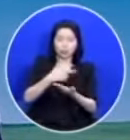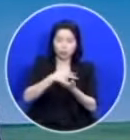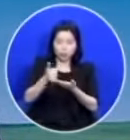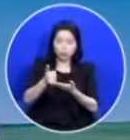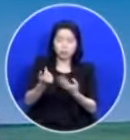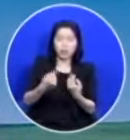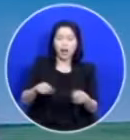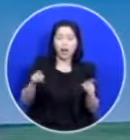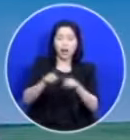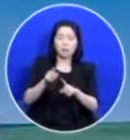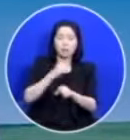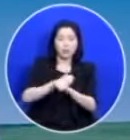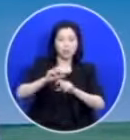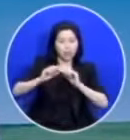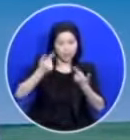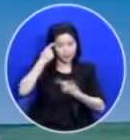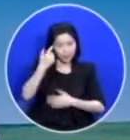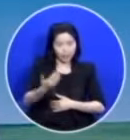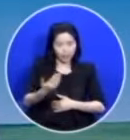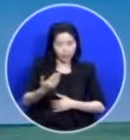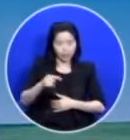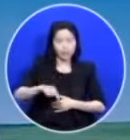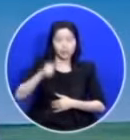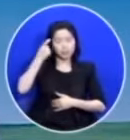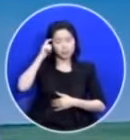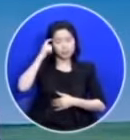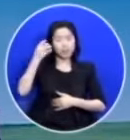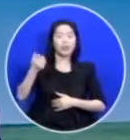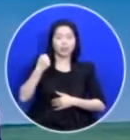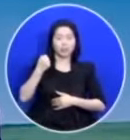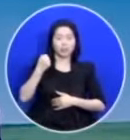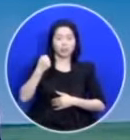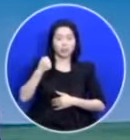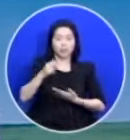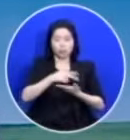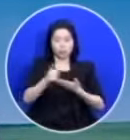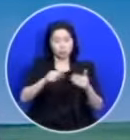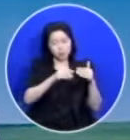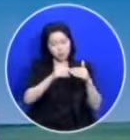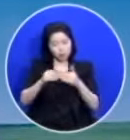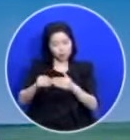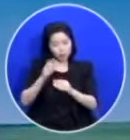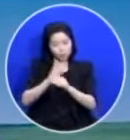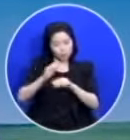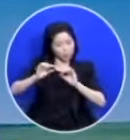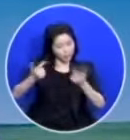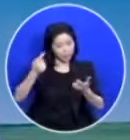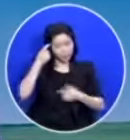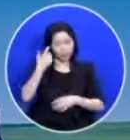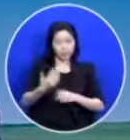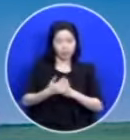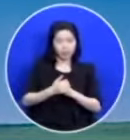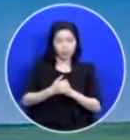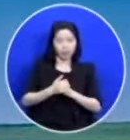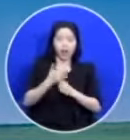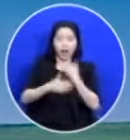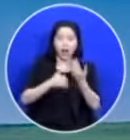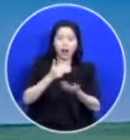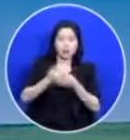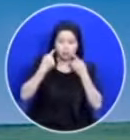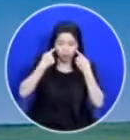하시는 곳 아닌가 이런 생각이 드는 거예요 주님이 인도하고 계신 것이 아닌가 하나님은